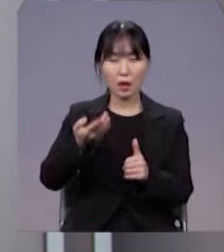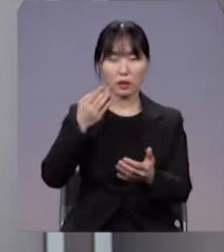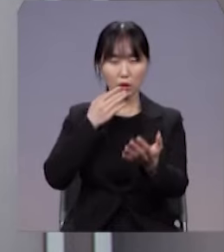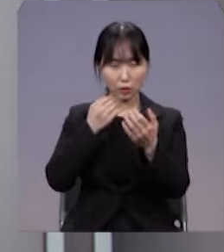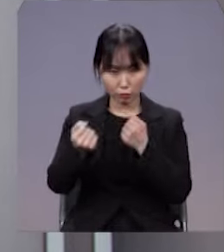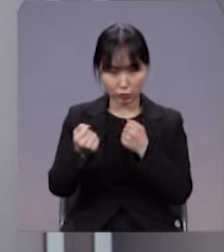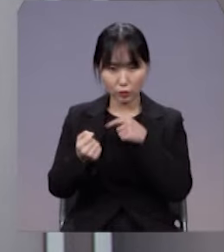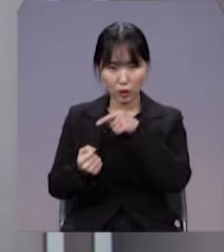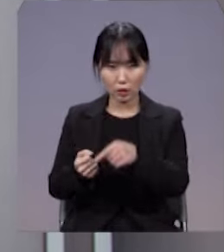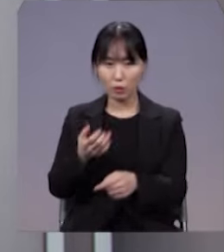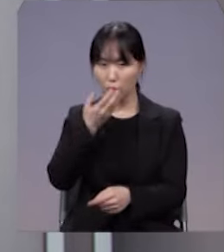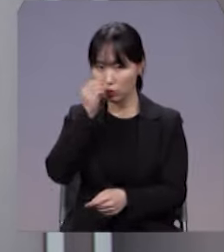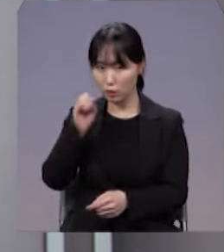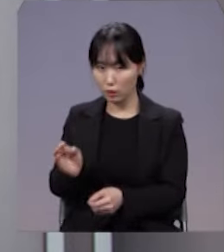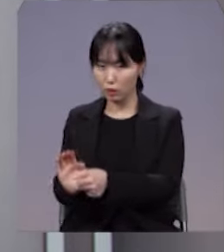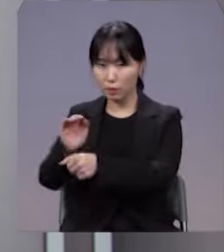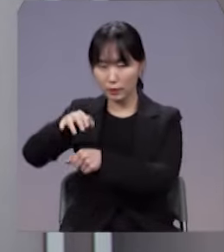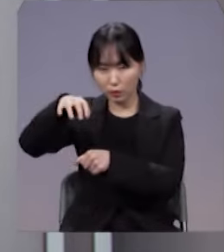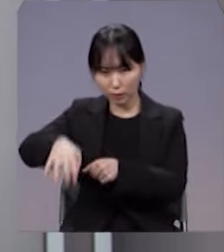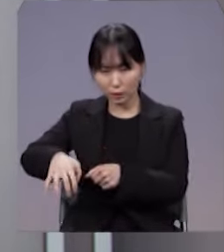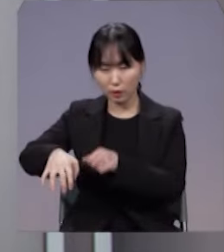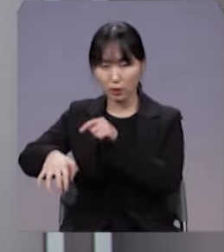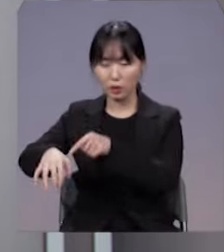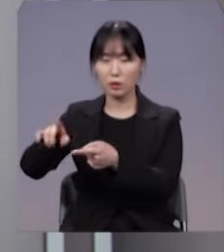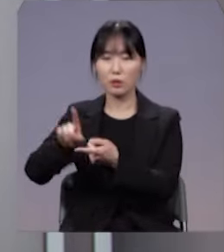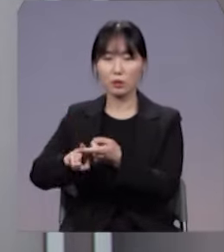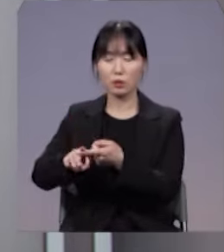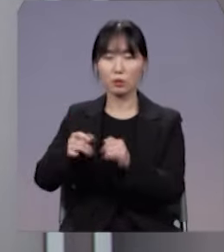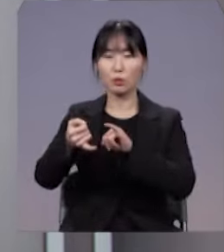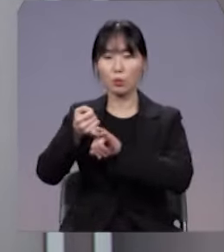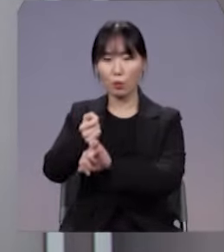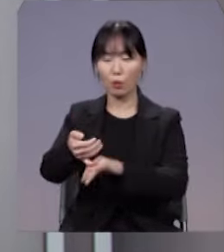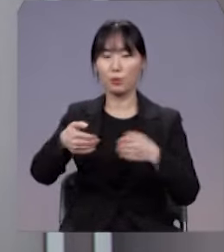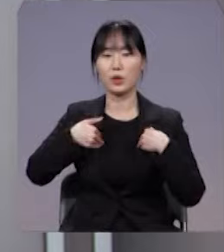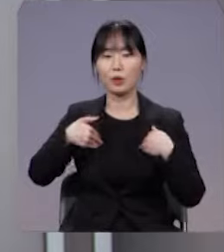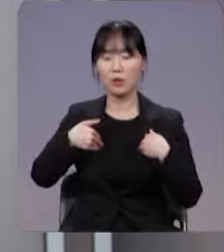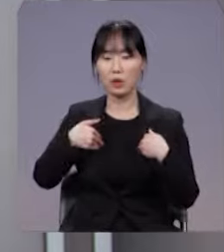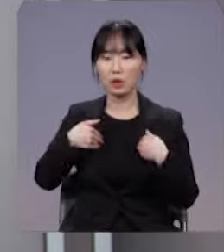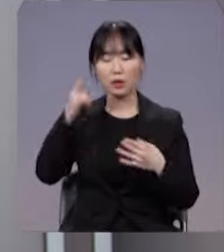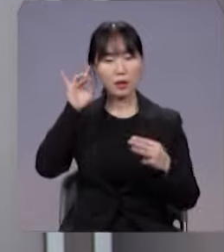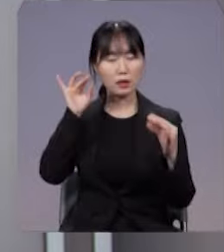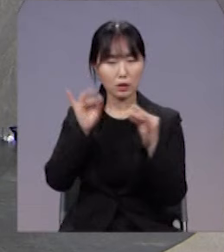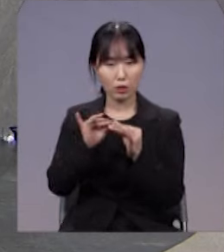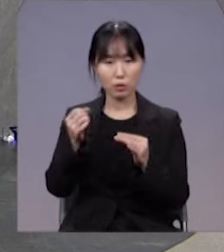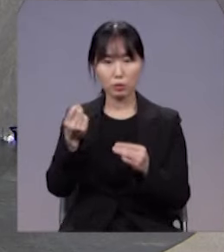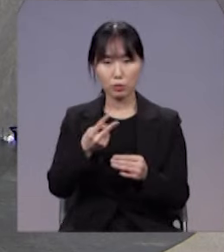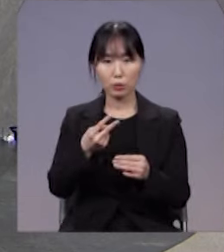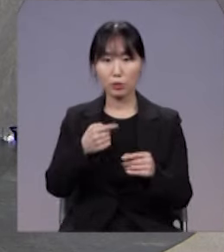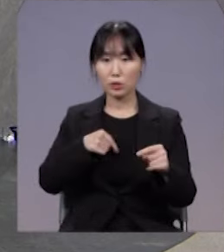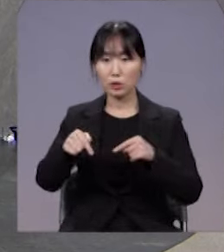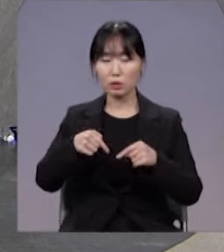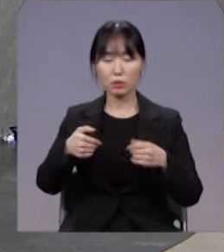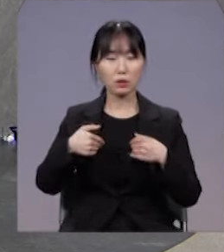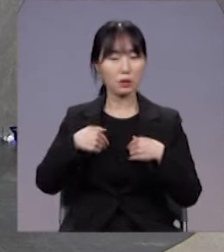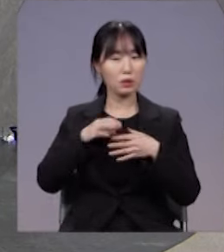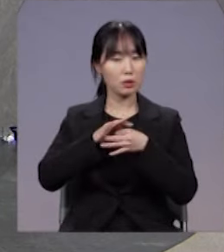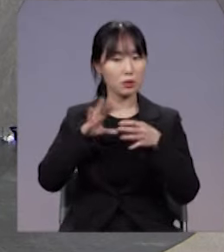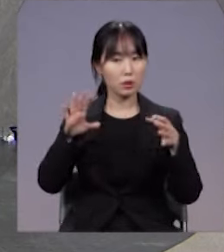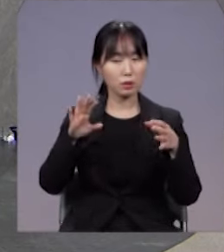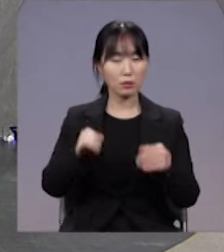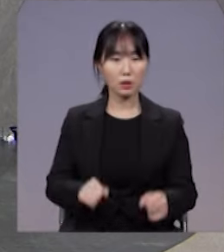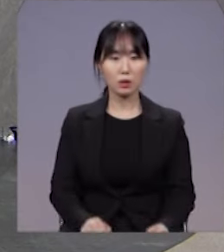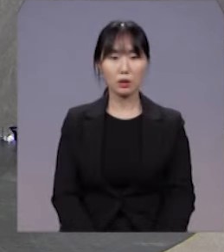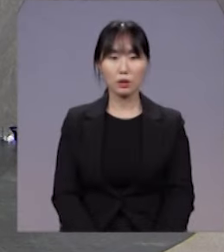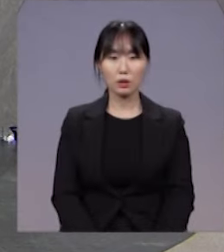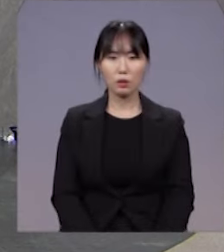필요하다는 것을 정무 부시장으로 내정 되기 이전에도이이 부분을 찬성했습니다 정치를 떠나서 소각장은 앞으로